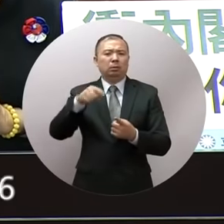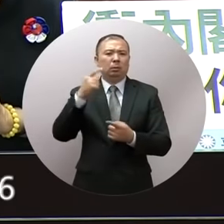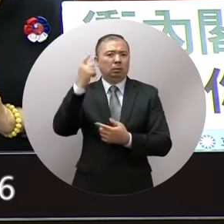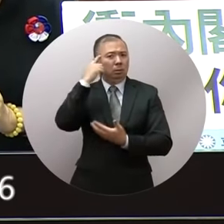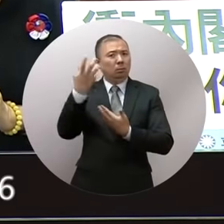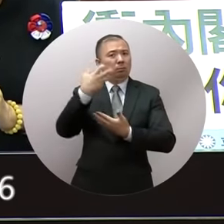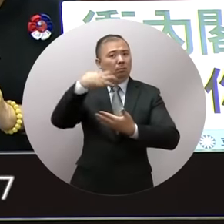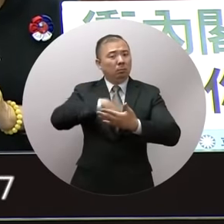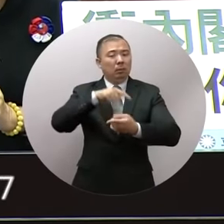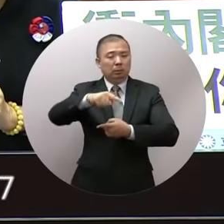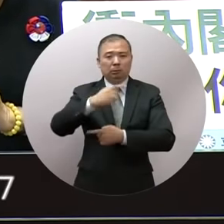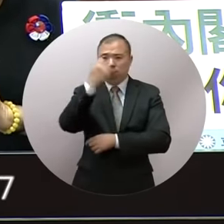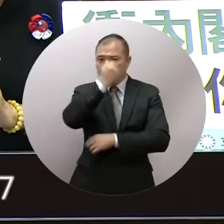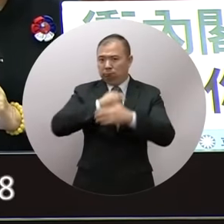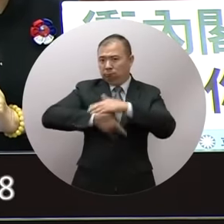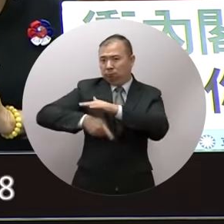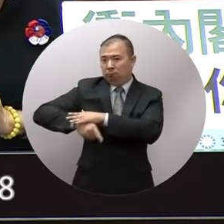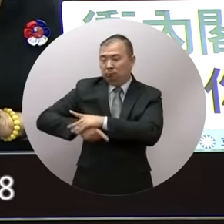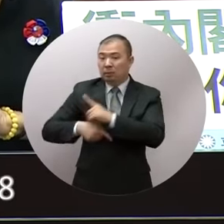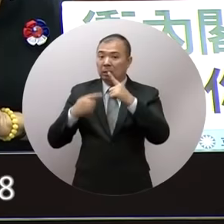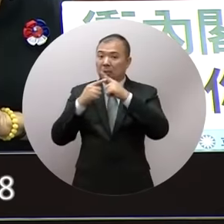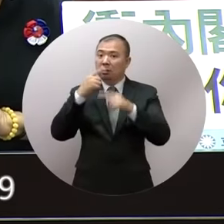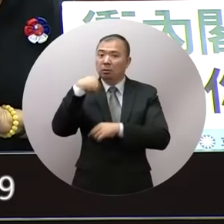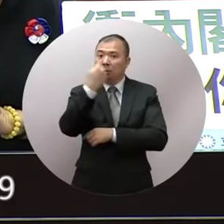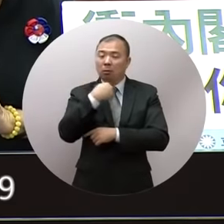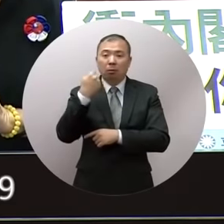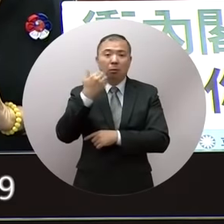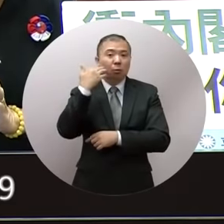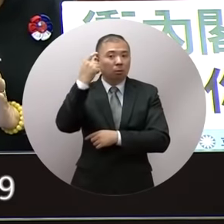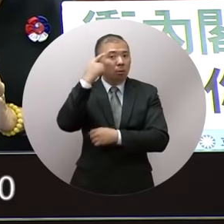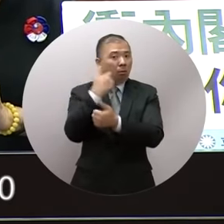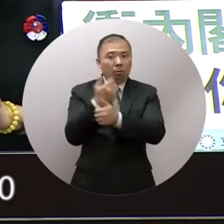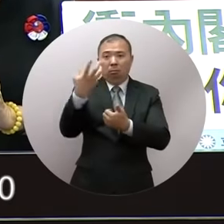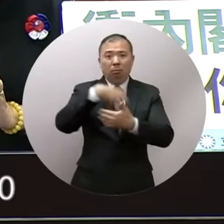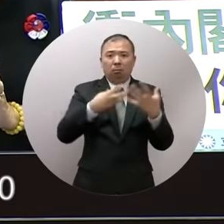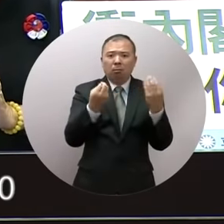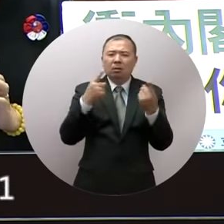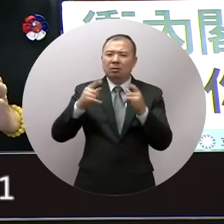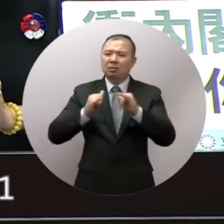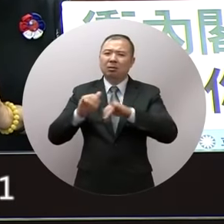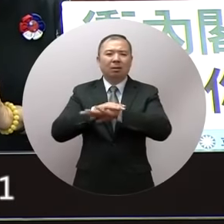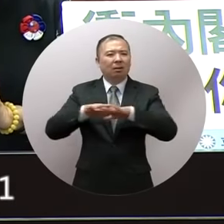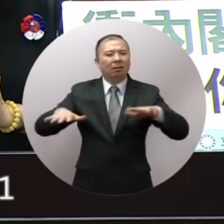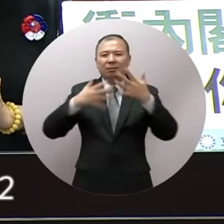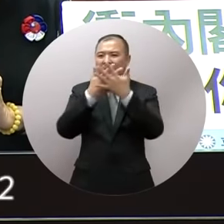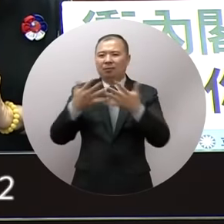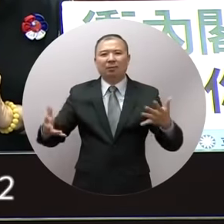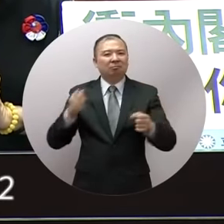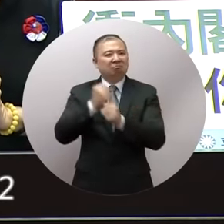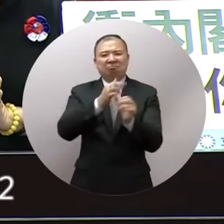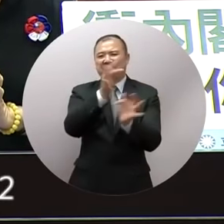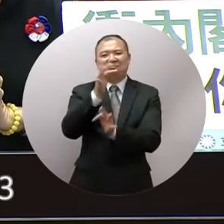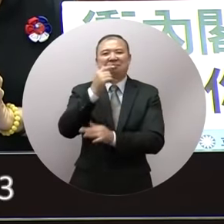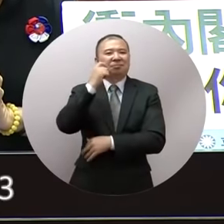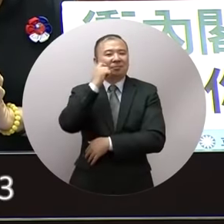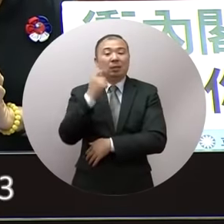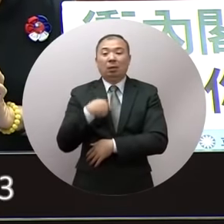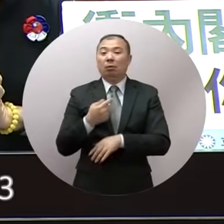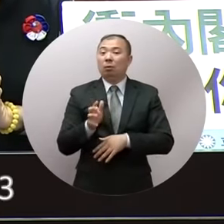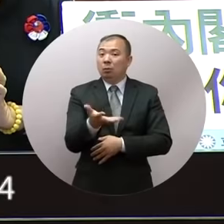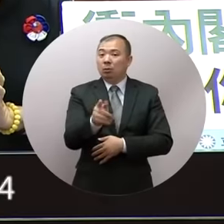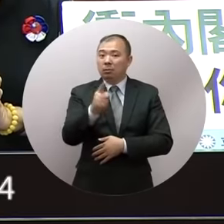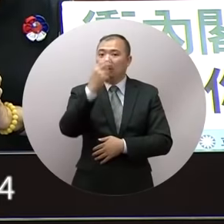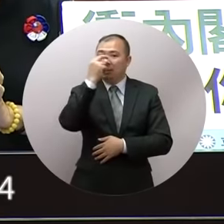治安人口哈，其实社安网是没有办法来弄。我为什么要提这一点？是我要特别要